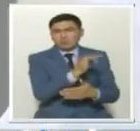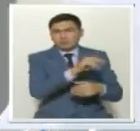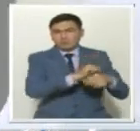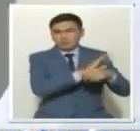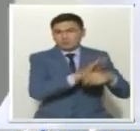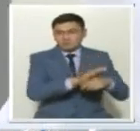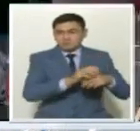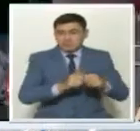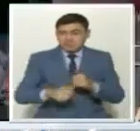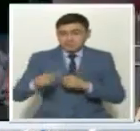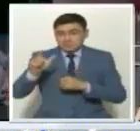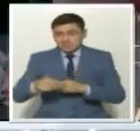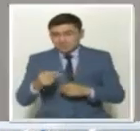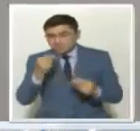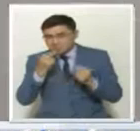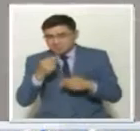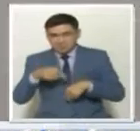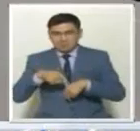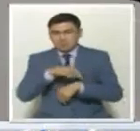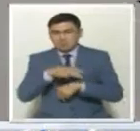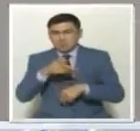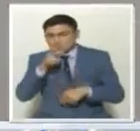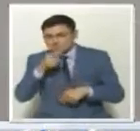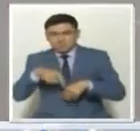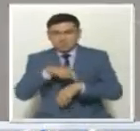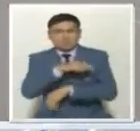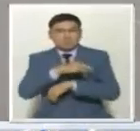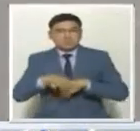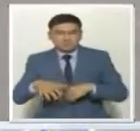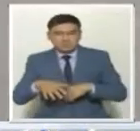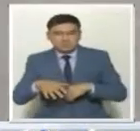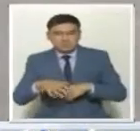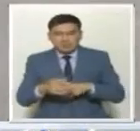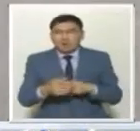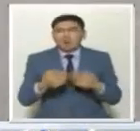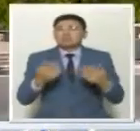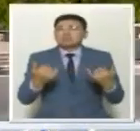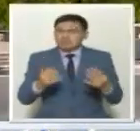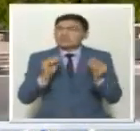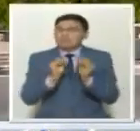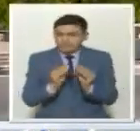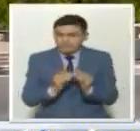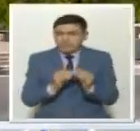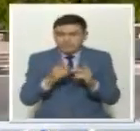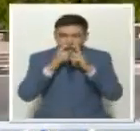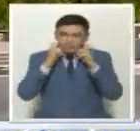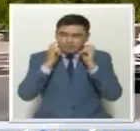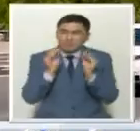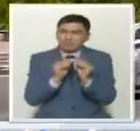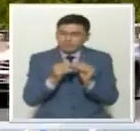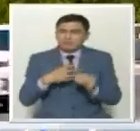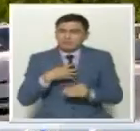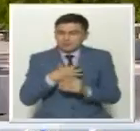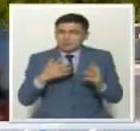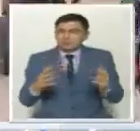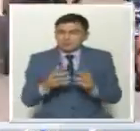дәм иіс сезбейді. Сондықтан босаңсуға да әлі ерте, дейді мамандар. Әлеуметтік арақашықтықты сақтап, медициналық бетпердені шешпеген дұрыс. Айта